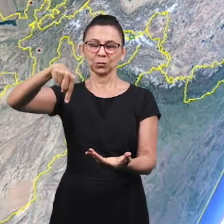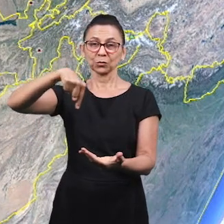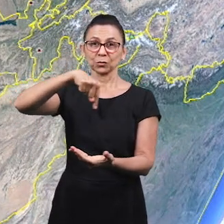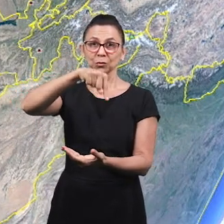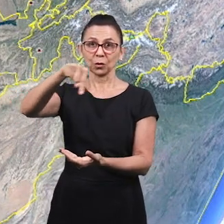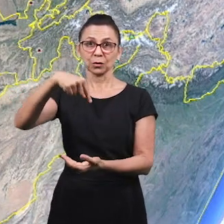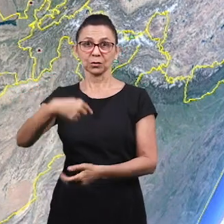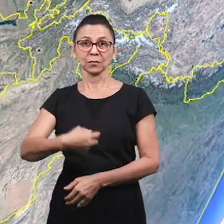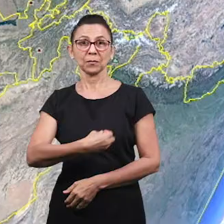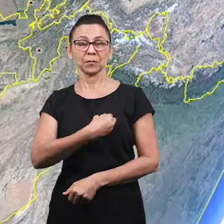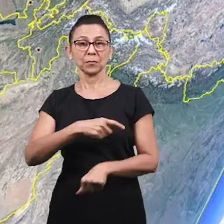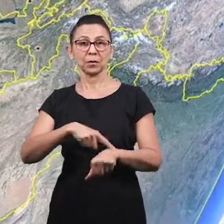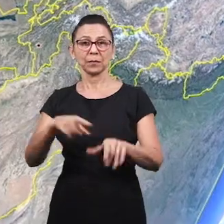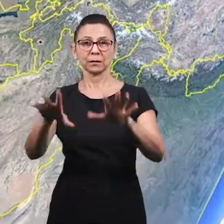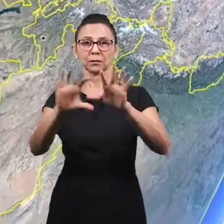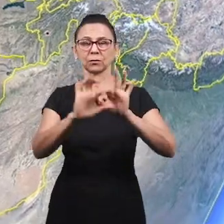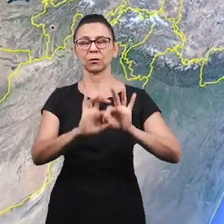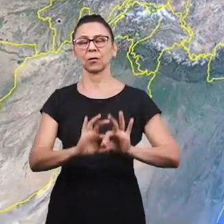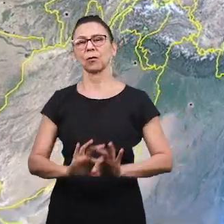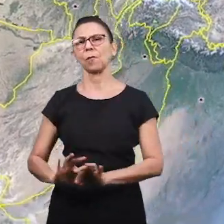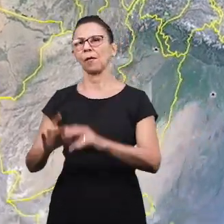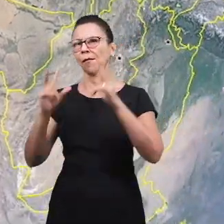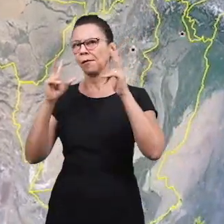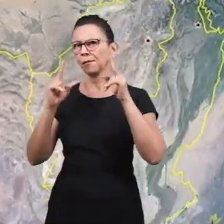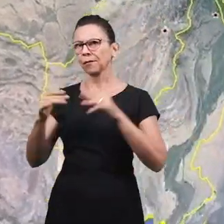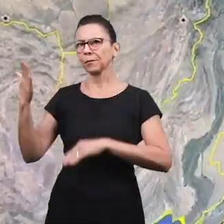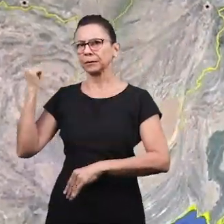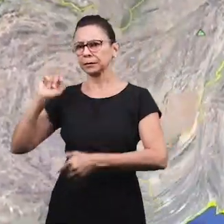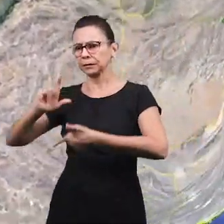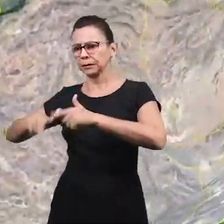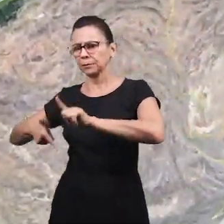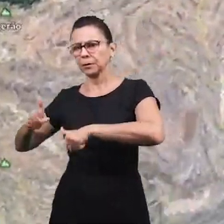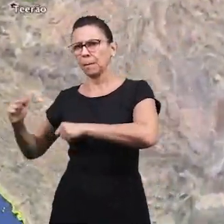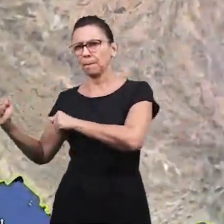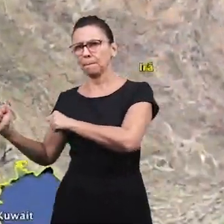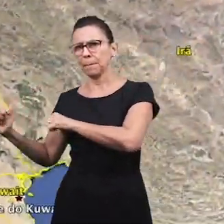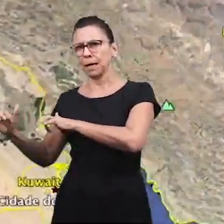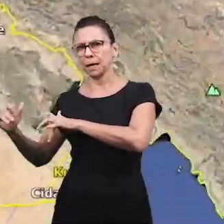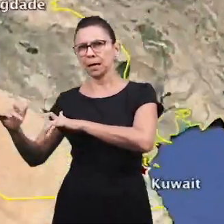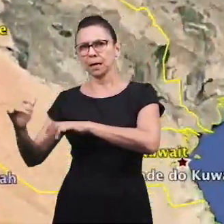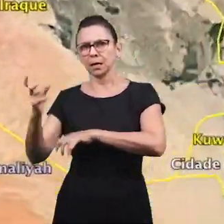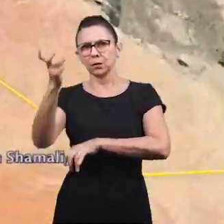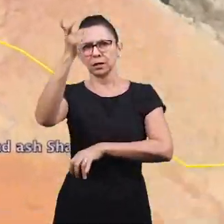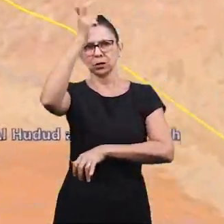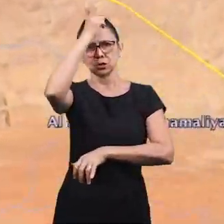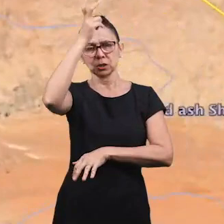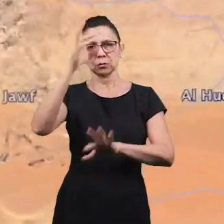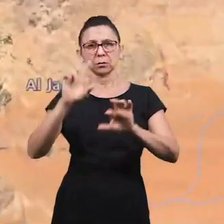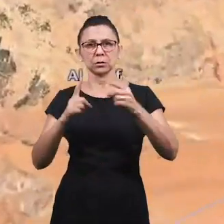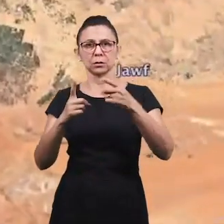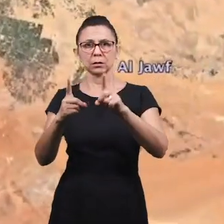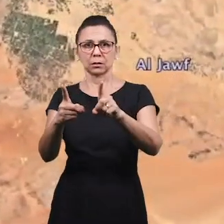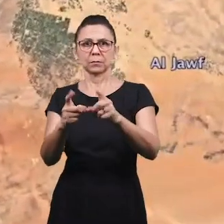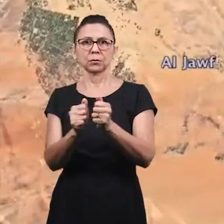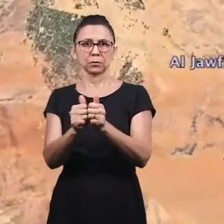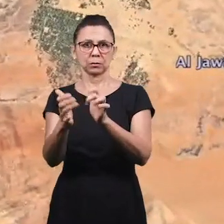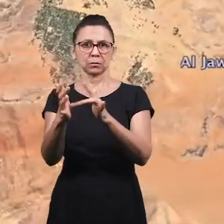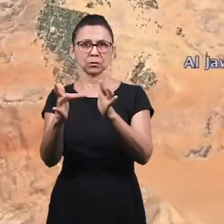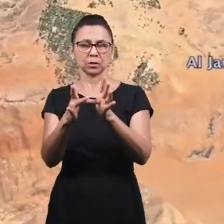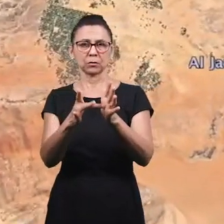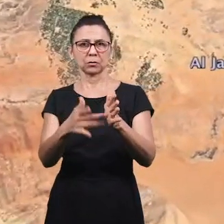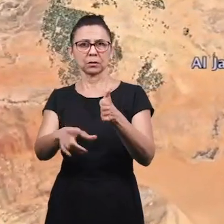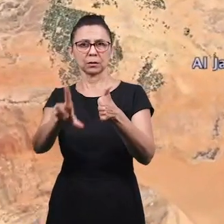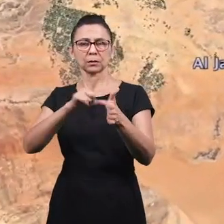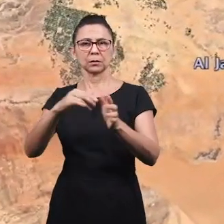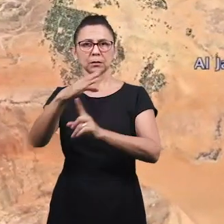un moment d'unité et de communion comme l'ont vécu les Hébreux à leur sortie d'Égypte et les disciples avec le Seigneur